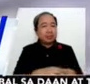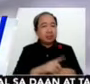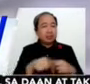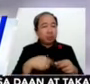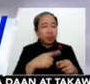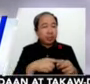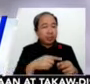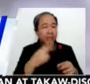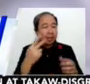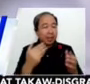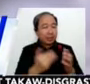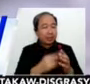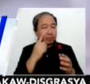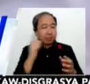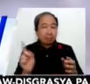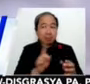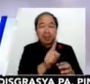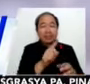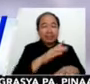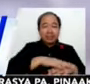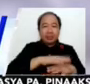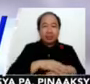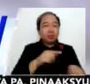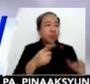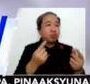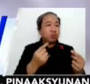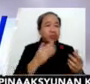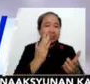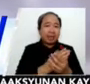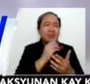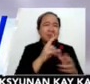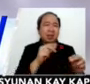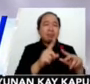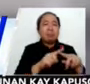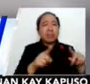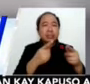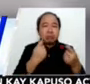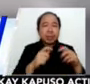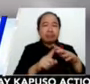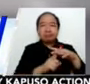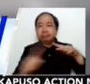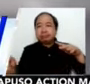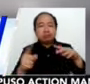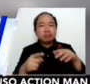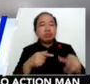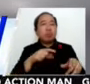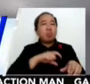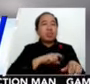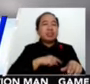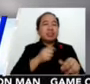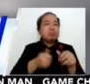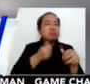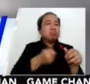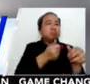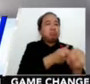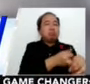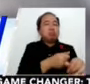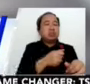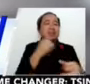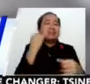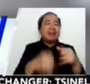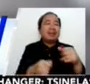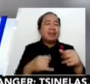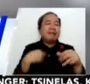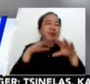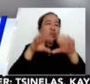sitahin. Imbes na tumigil ay humarurot pa ang mga suspect kaya hinabol ng mga pulis hanggang ma-corner ang kotse sa C5. Agad lumabas